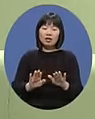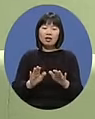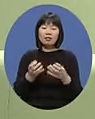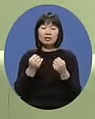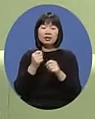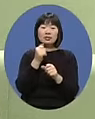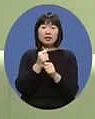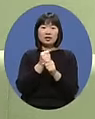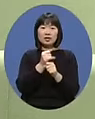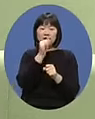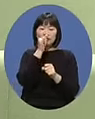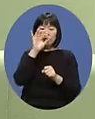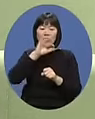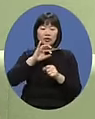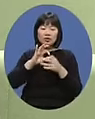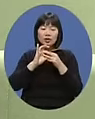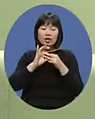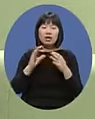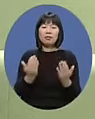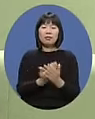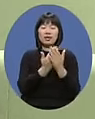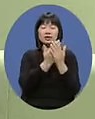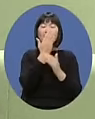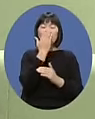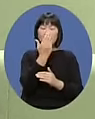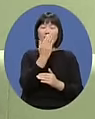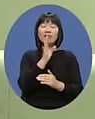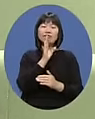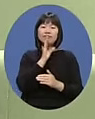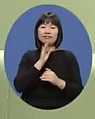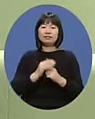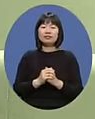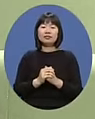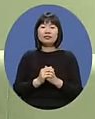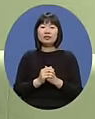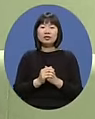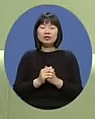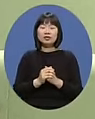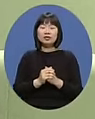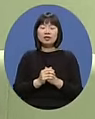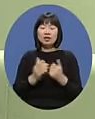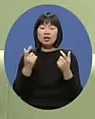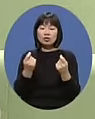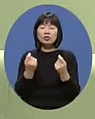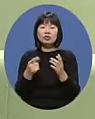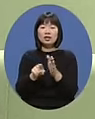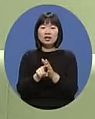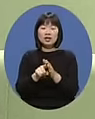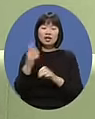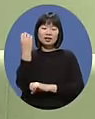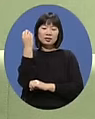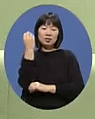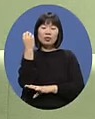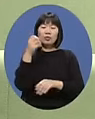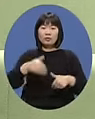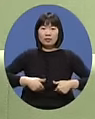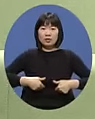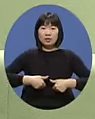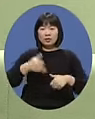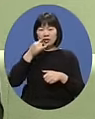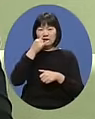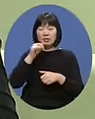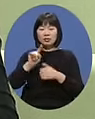많이 만들어주고 연습을 통해서 많이 발달해 나갈 수 있는 겁니다. 네. 그런데 그렇게 되려면 기본 전제가 있어요.